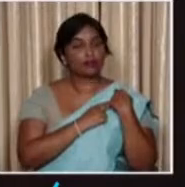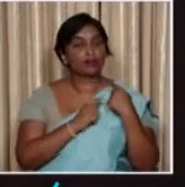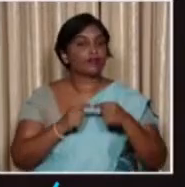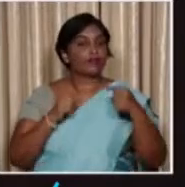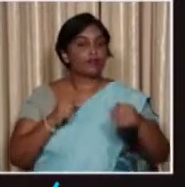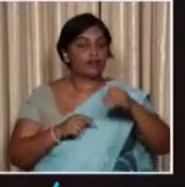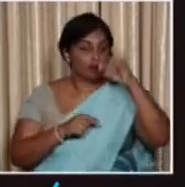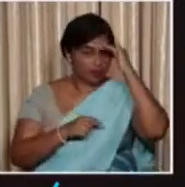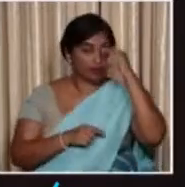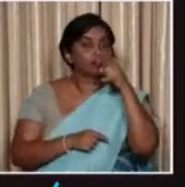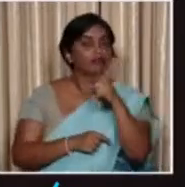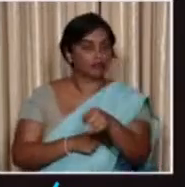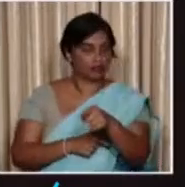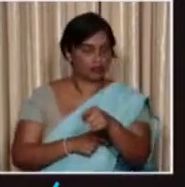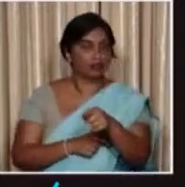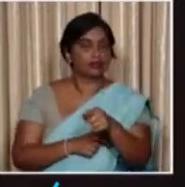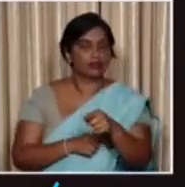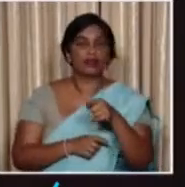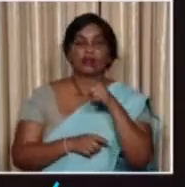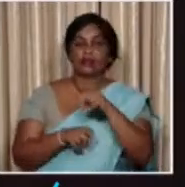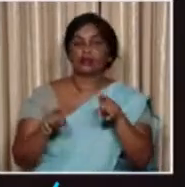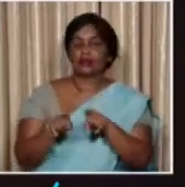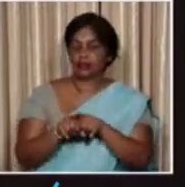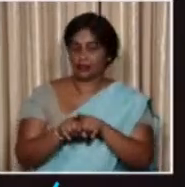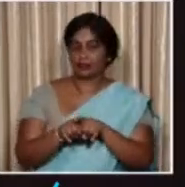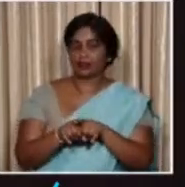විපක්ෂ නායකතුමා ඔබතුමාටත්.